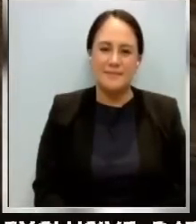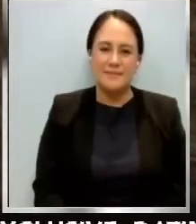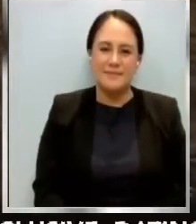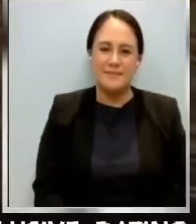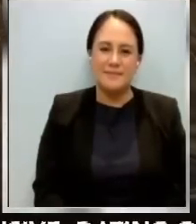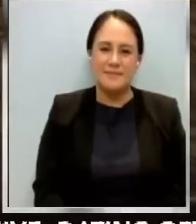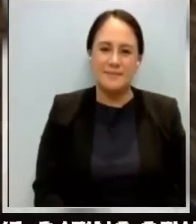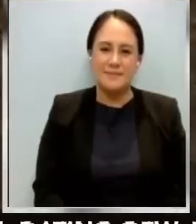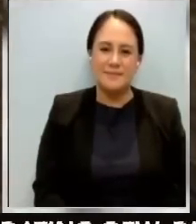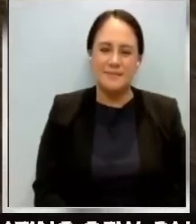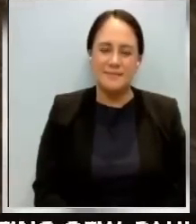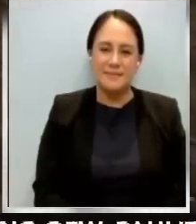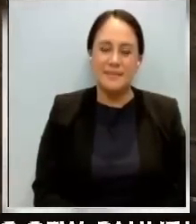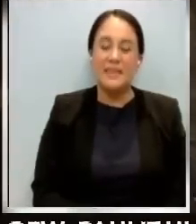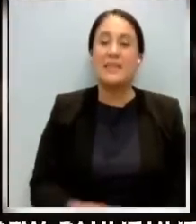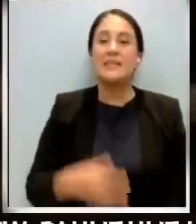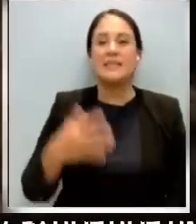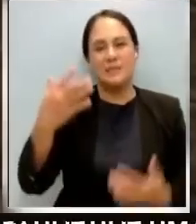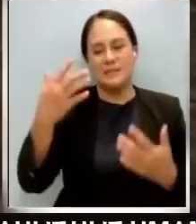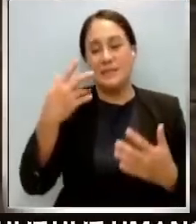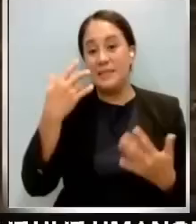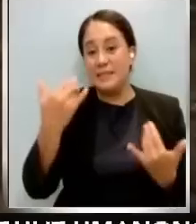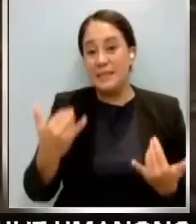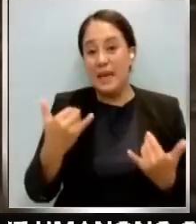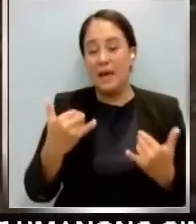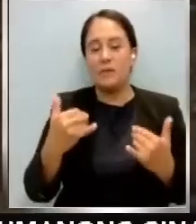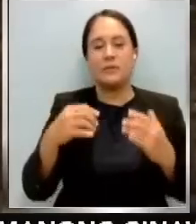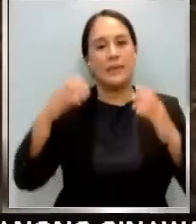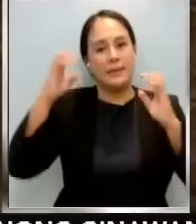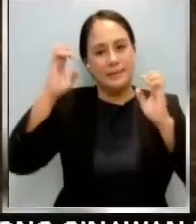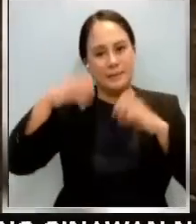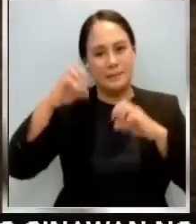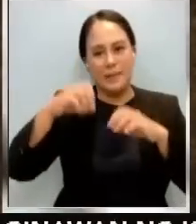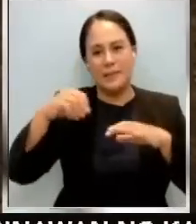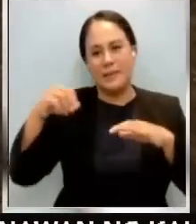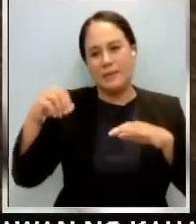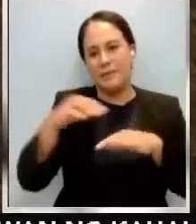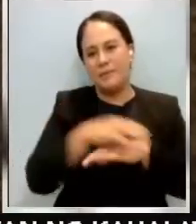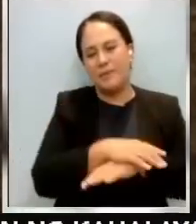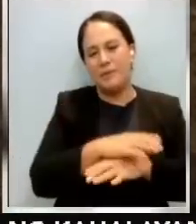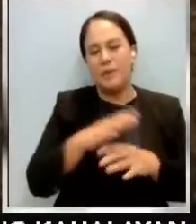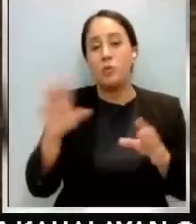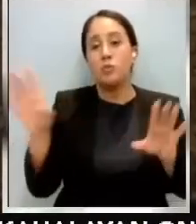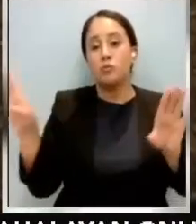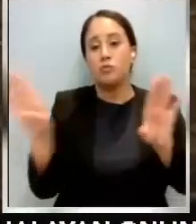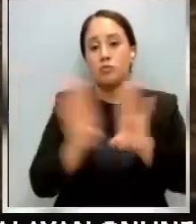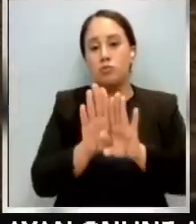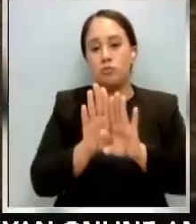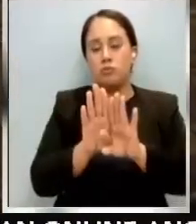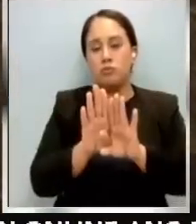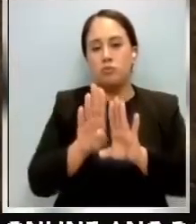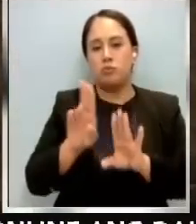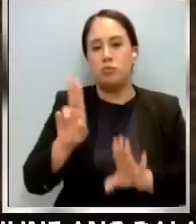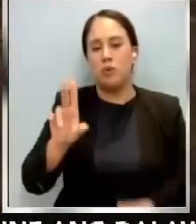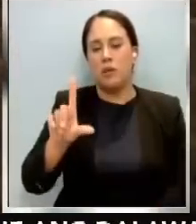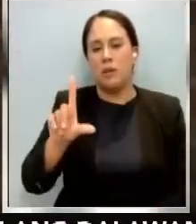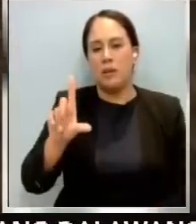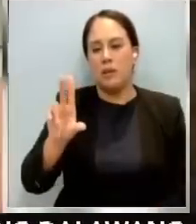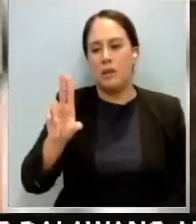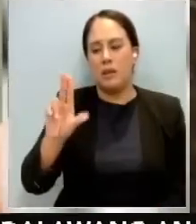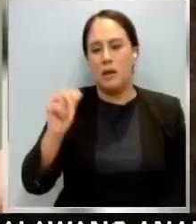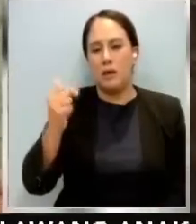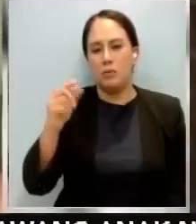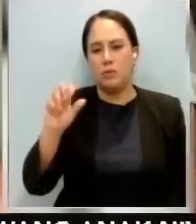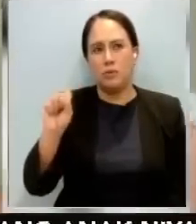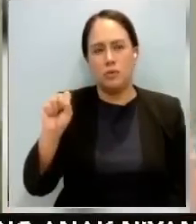Emil, ito na nga yung inaasahan na epekto ng full closure ng Lagos-Dilad underpass na nagsimula ngayong araw.